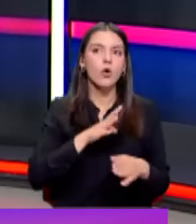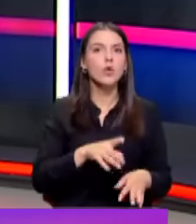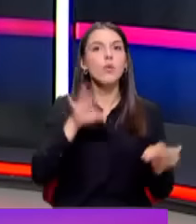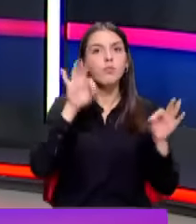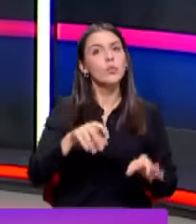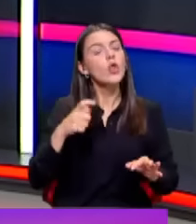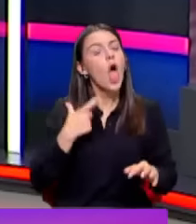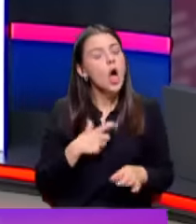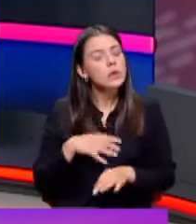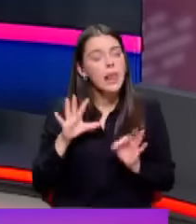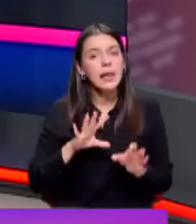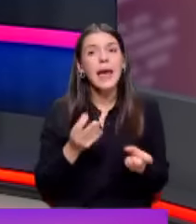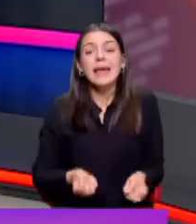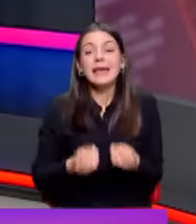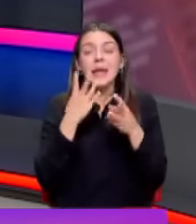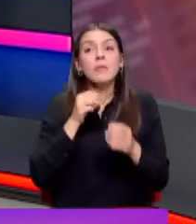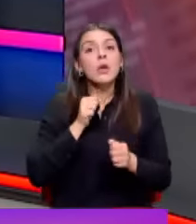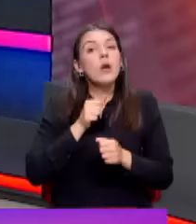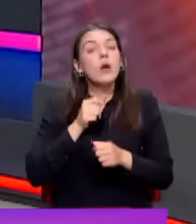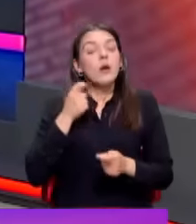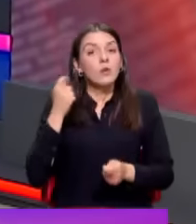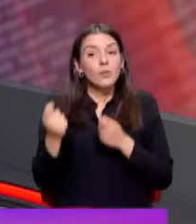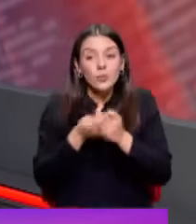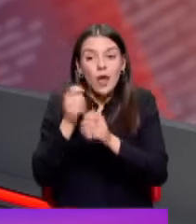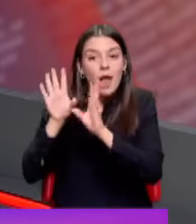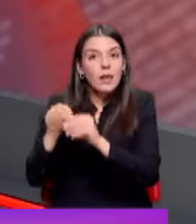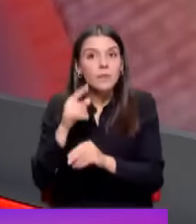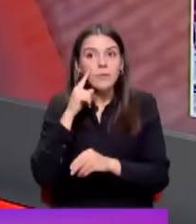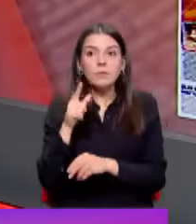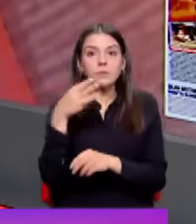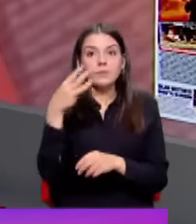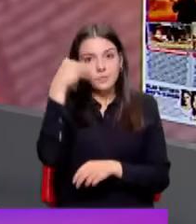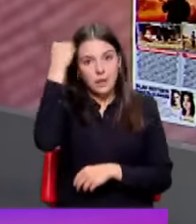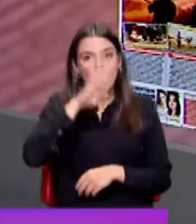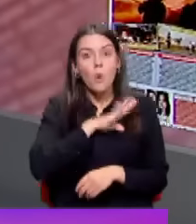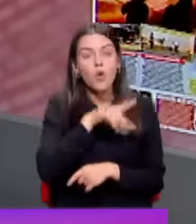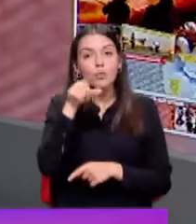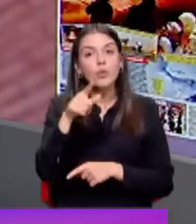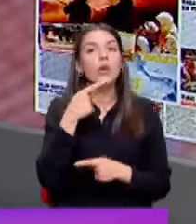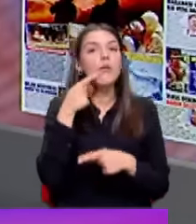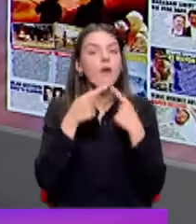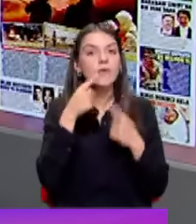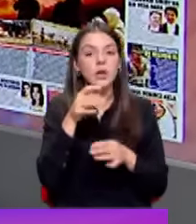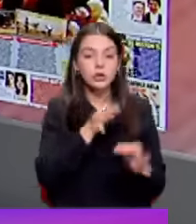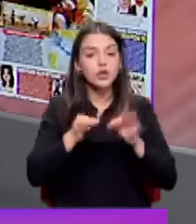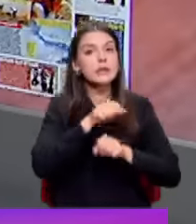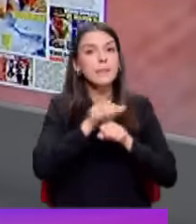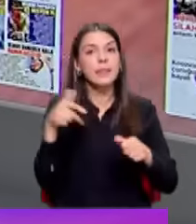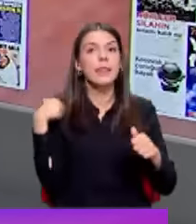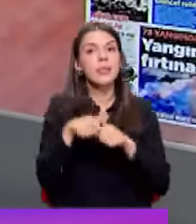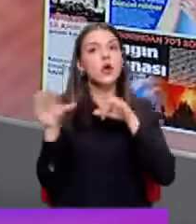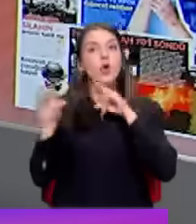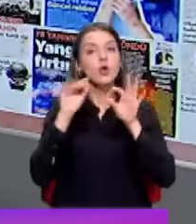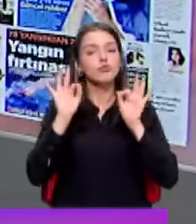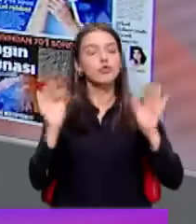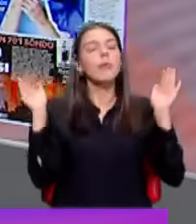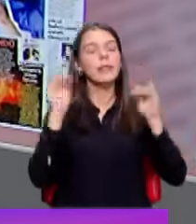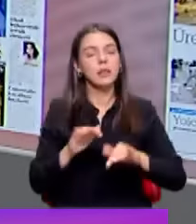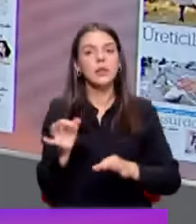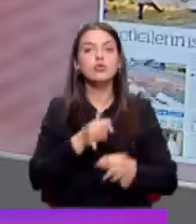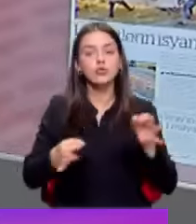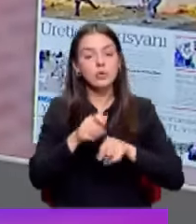Bugün özellikle yetersiz müdahalenin tartışılması Ekrem İmamoğlu'nun bu sözlerini sosyal medyada yeniden konuşulur hale getirdi.